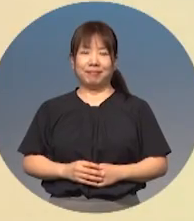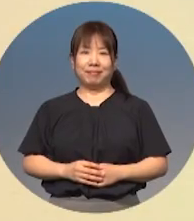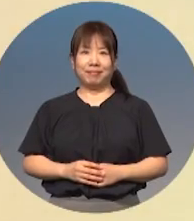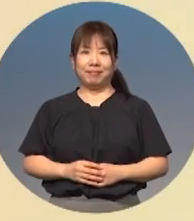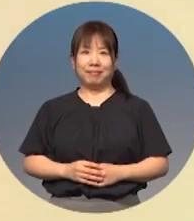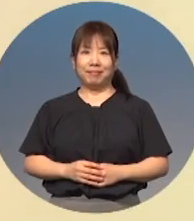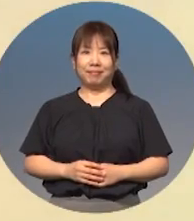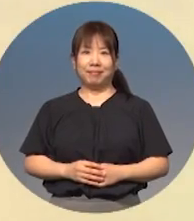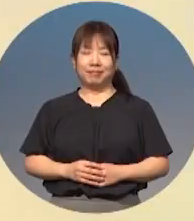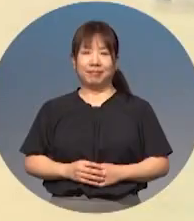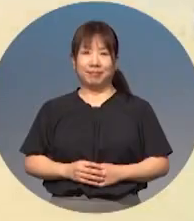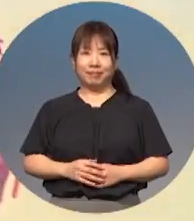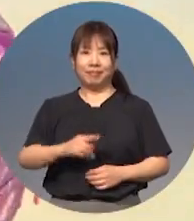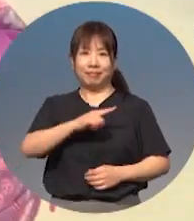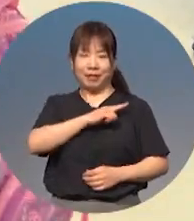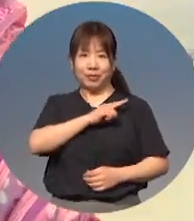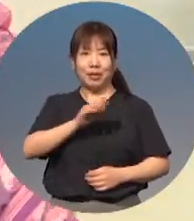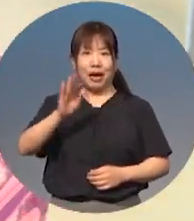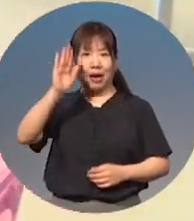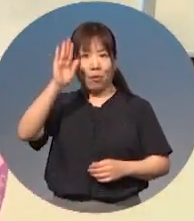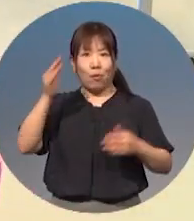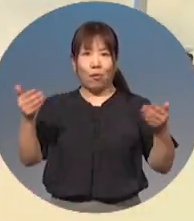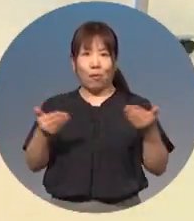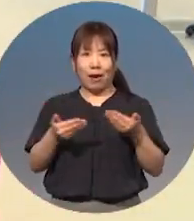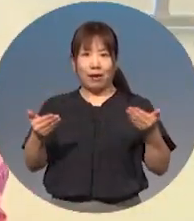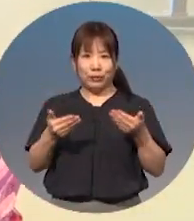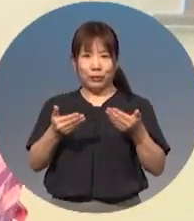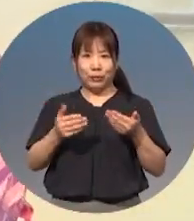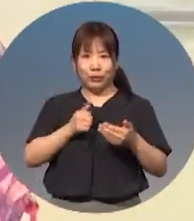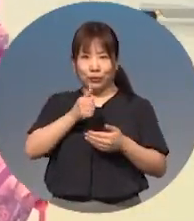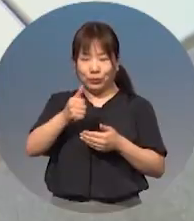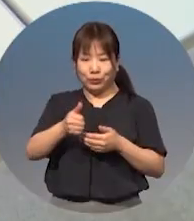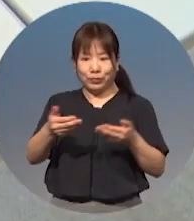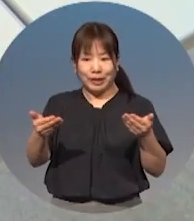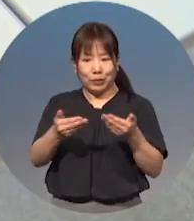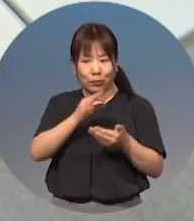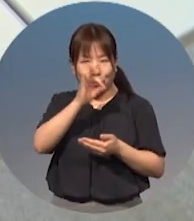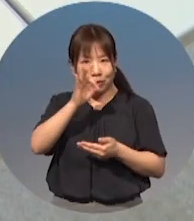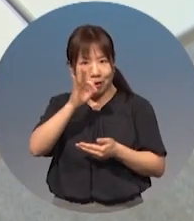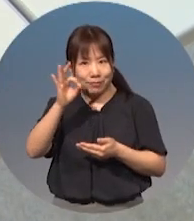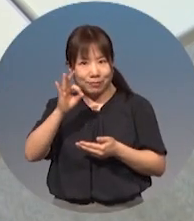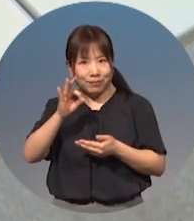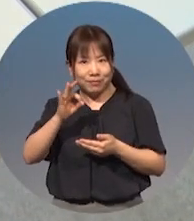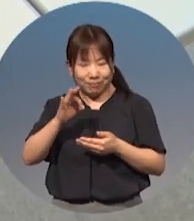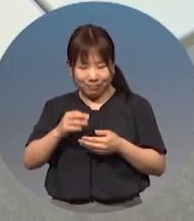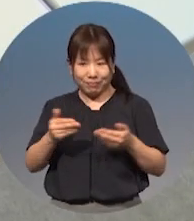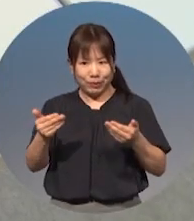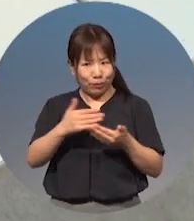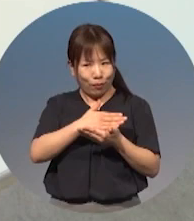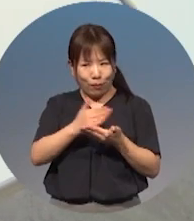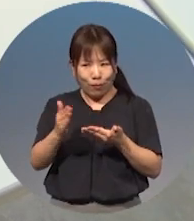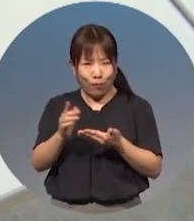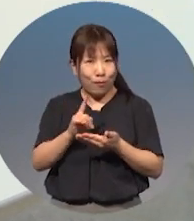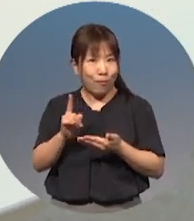最初にハローワークで仕事を探しますどんな仕事があるのでしょうか